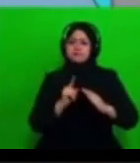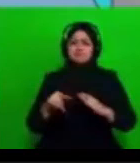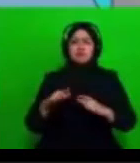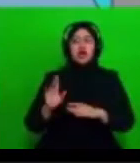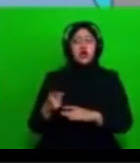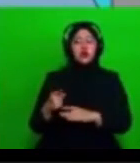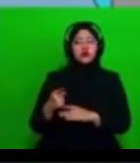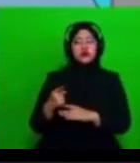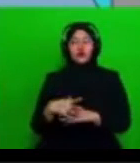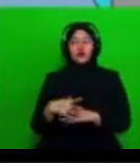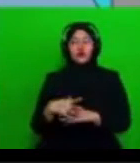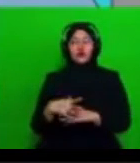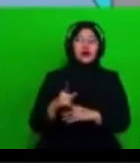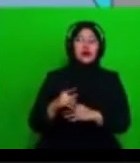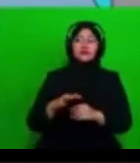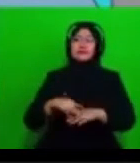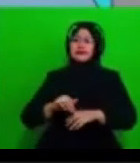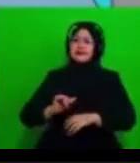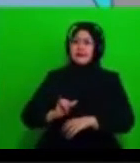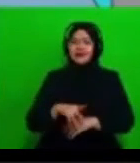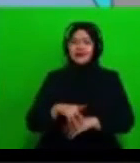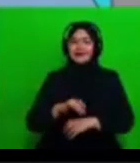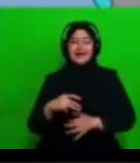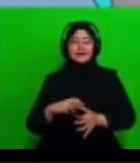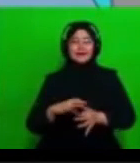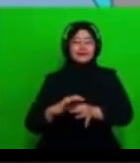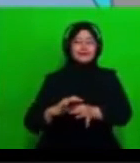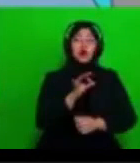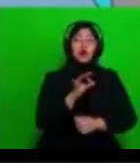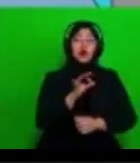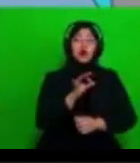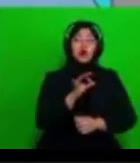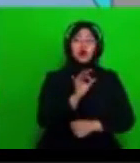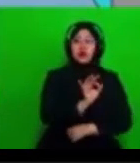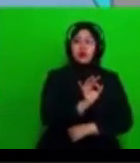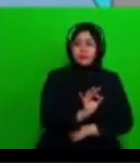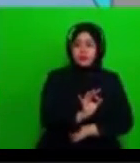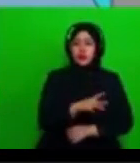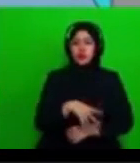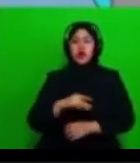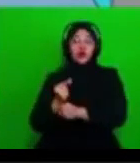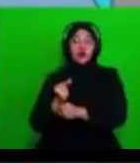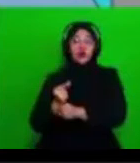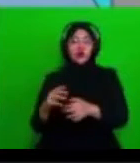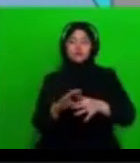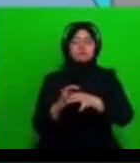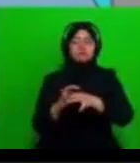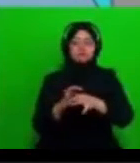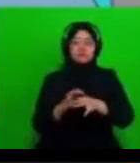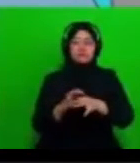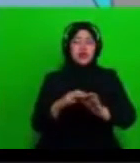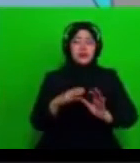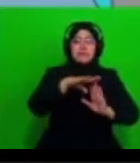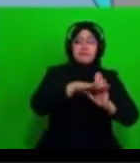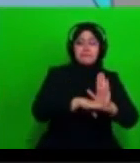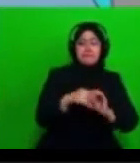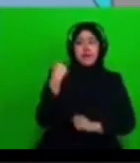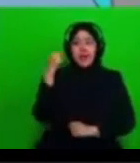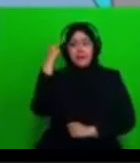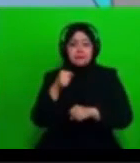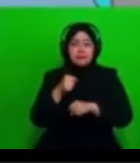tua untuk meningkatkan kompetensi pedagogi orang tua agar prinsip-prinsip merdeka belajar dapat diterapkan di